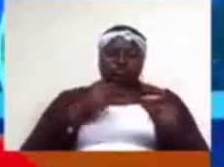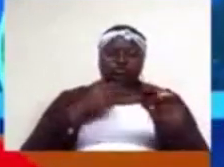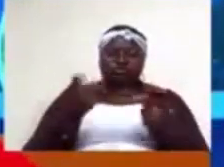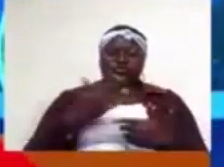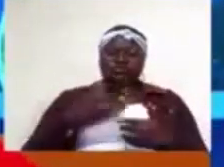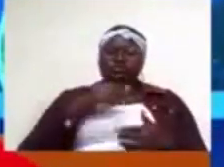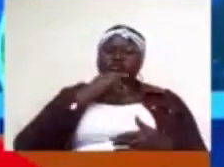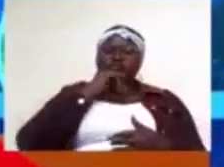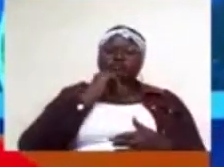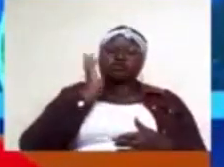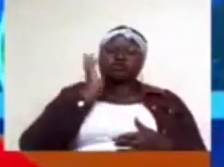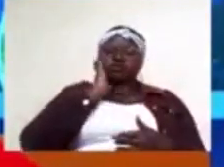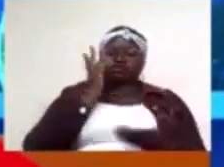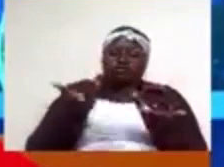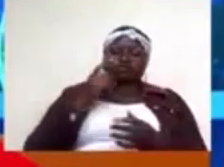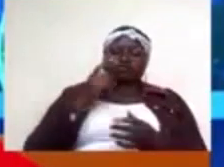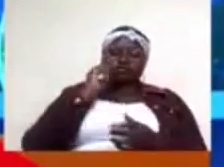baba ni